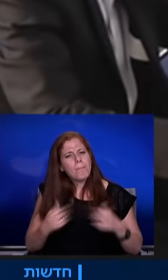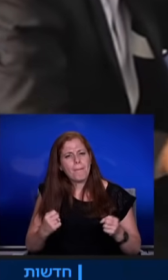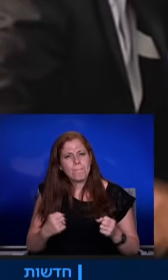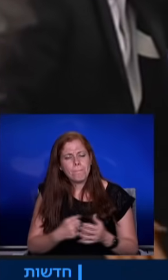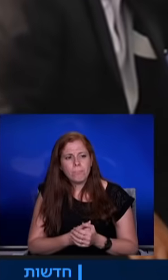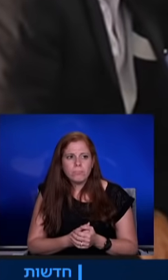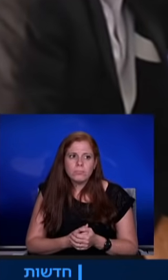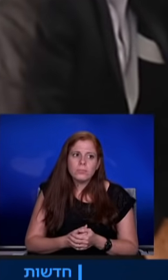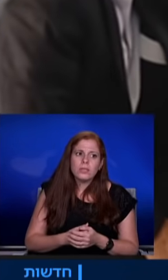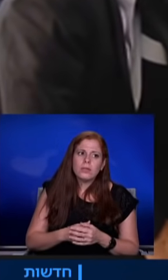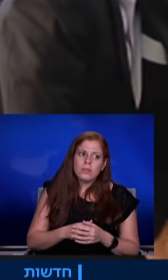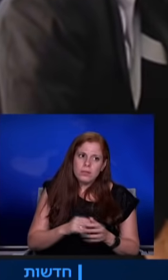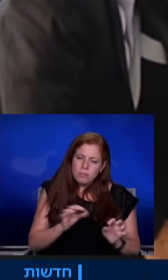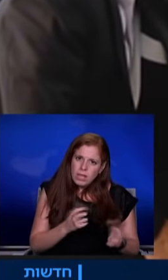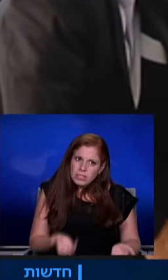מעצמם.